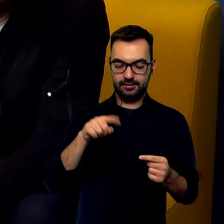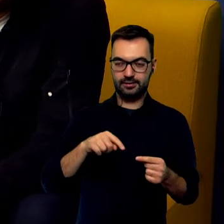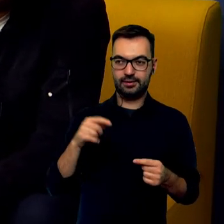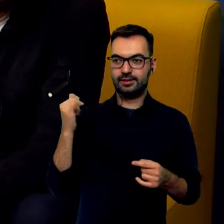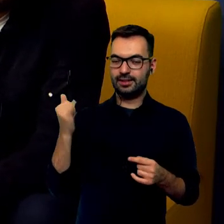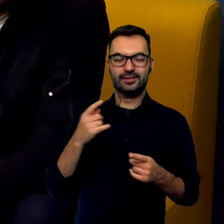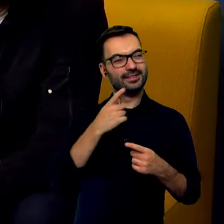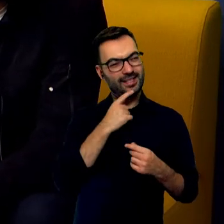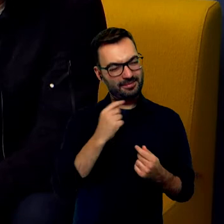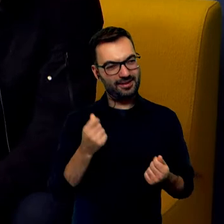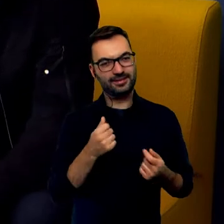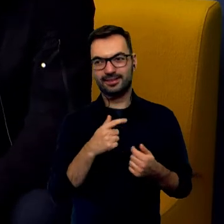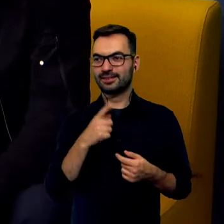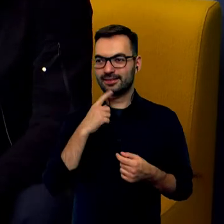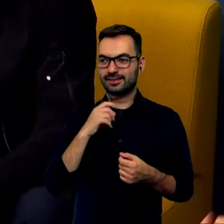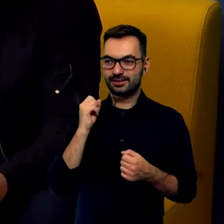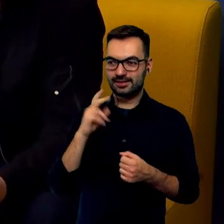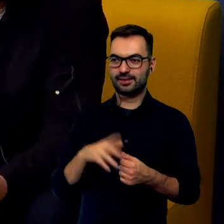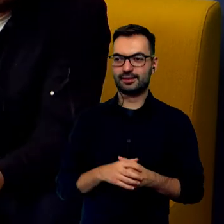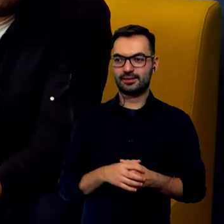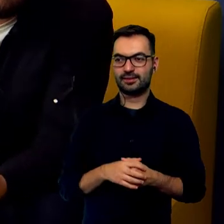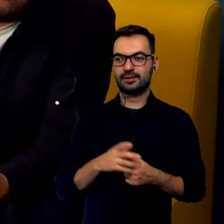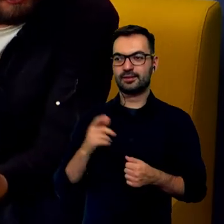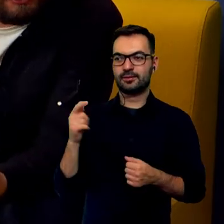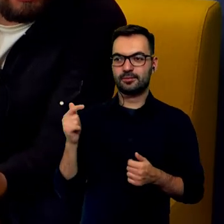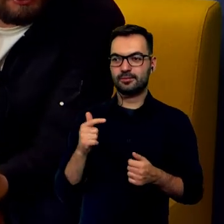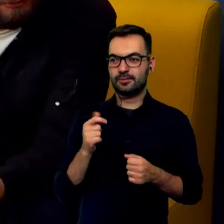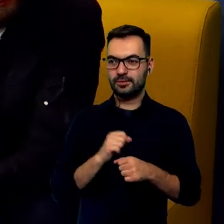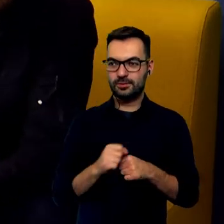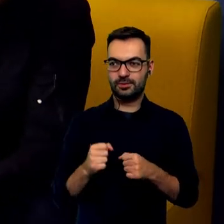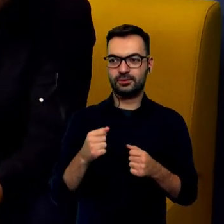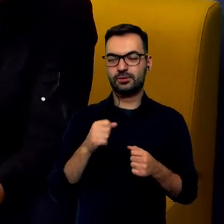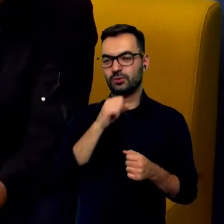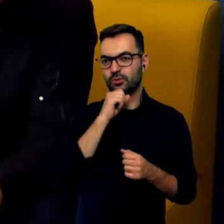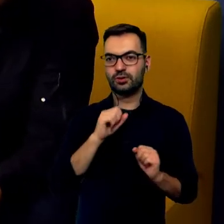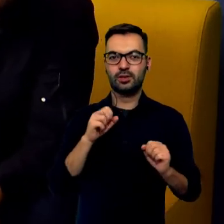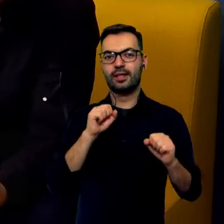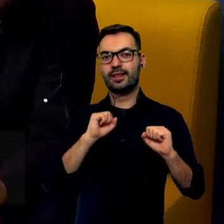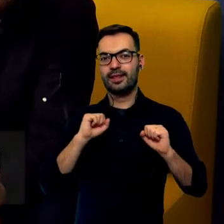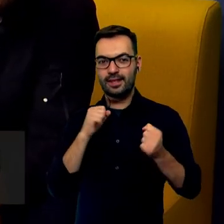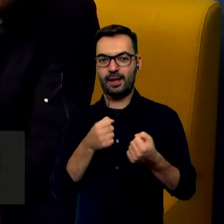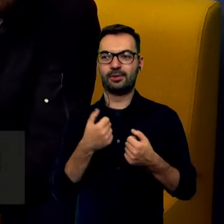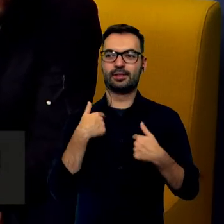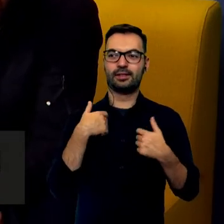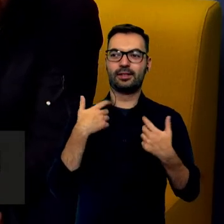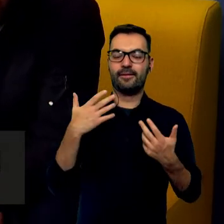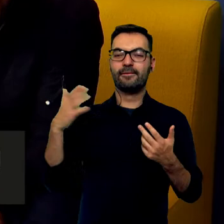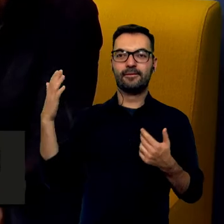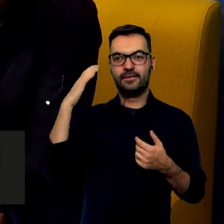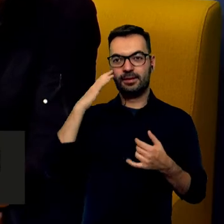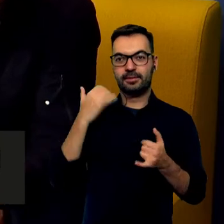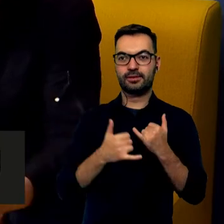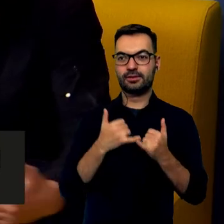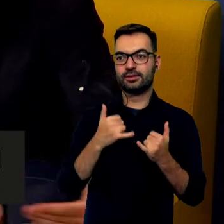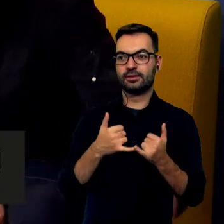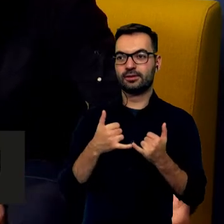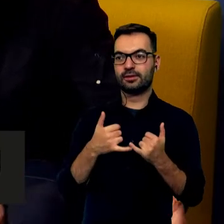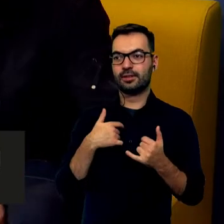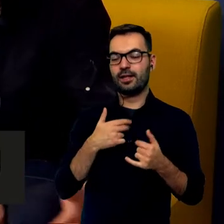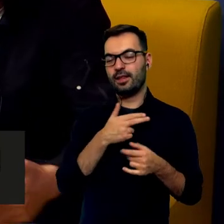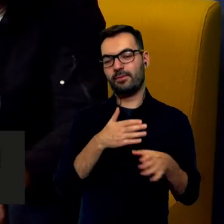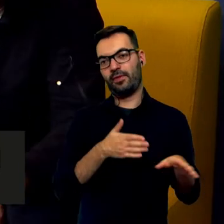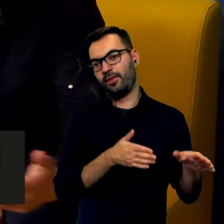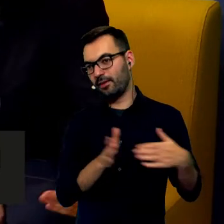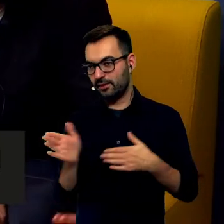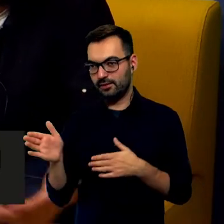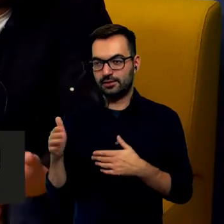zawsze jakiś niedosyt zostaje, tak, bo ale coś też nie zostało, musi być olbrzymia dynamika tego. I ja wiem, że jak coś z czegoś zboczymy z